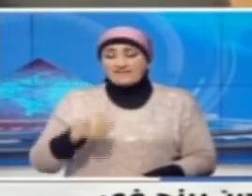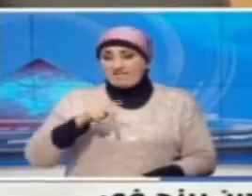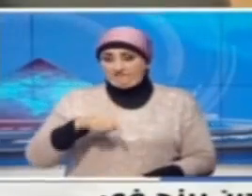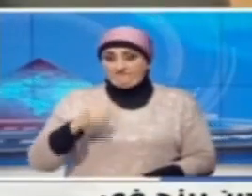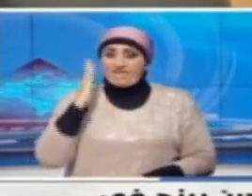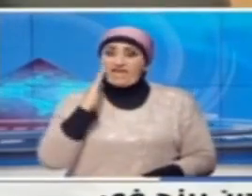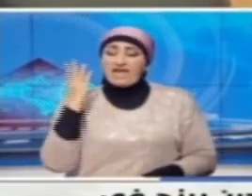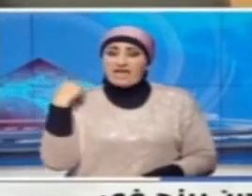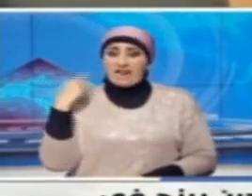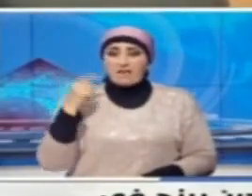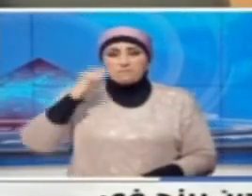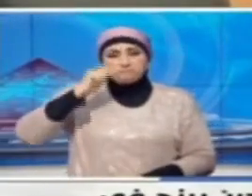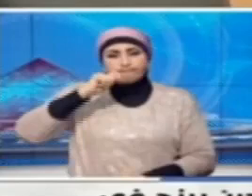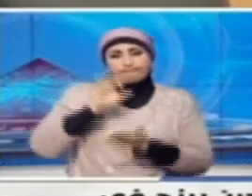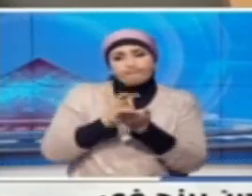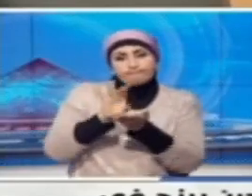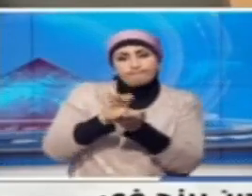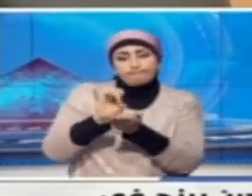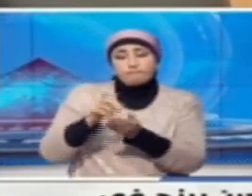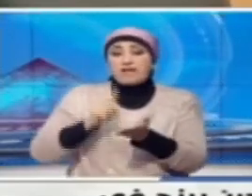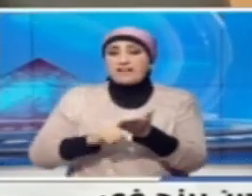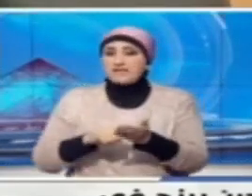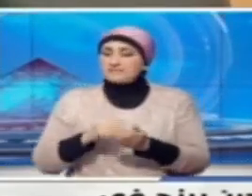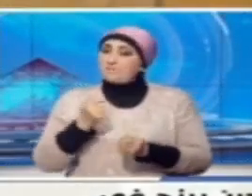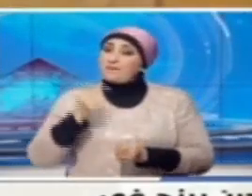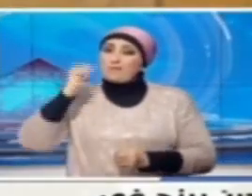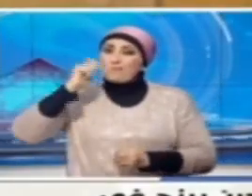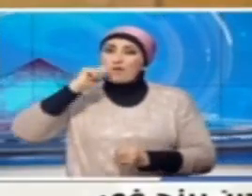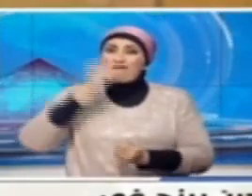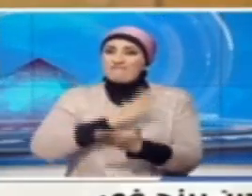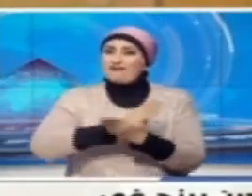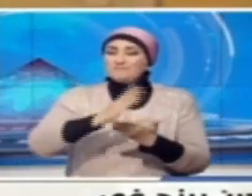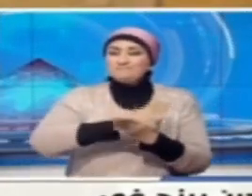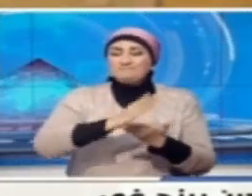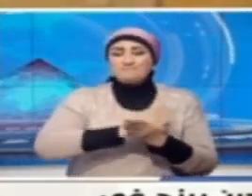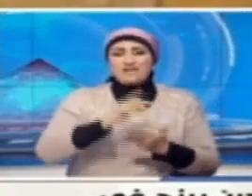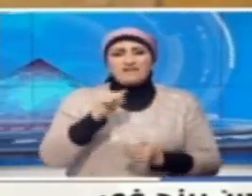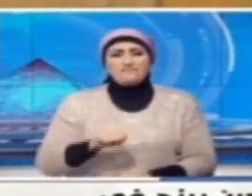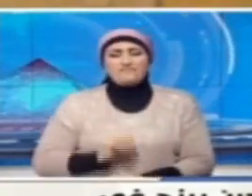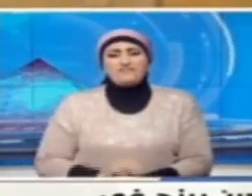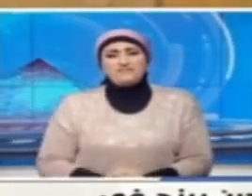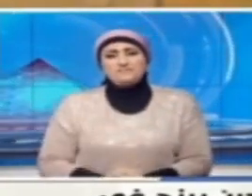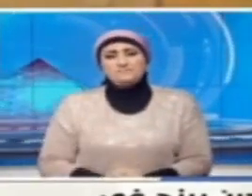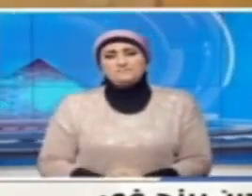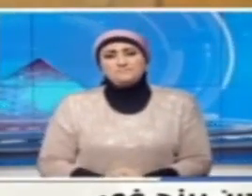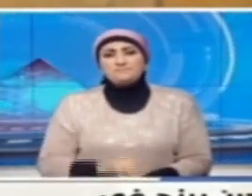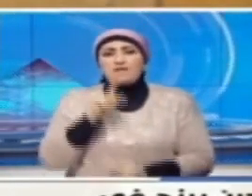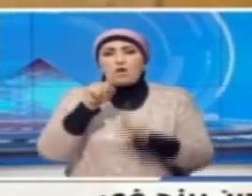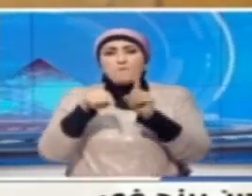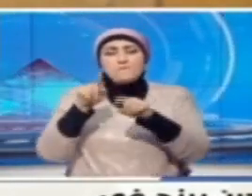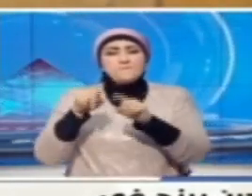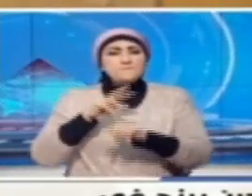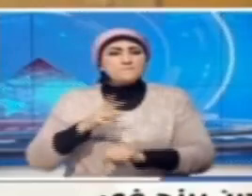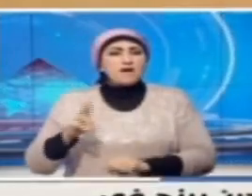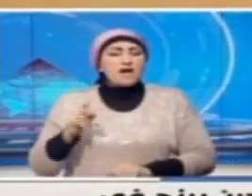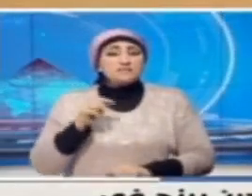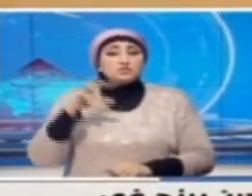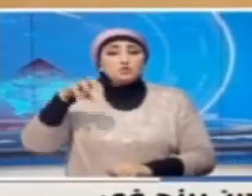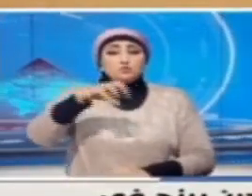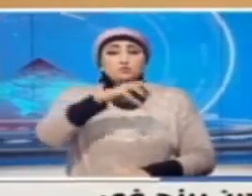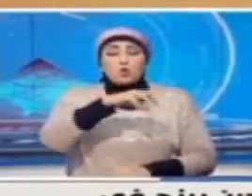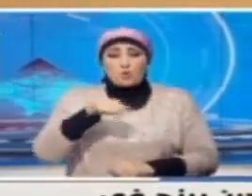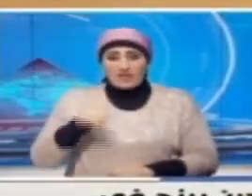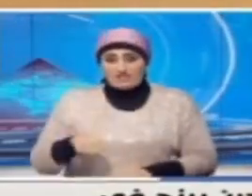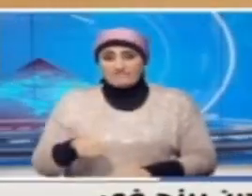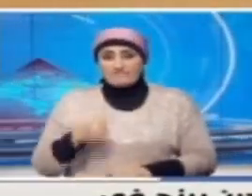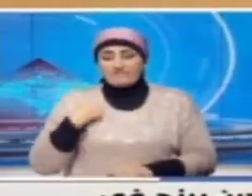الأمور في واقع الأمر هي تتعلق بمكافحة الإرهاب، لأن هناك جماعات إرهابية وجماعات متطرفة يعني من بعض او عزت من بعض الدول الاقليميه في